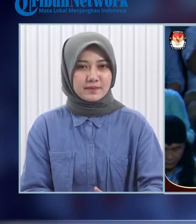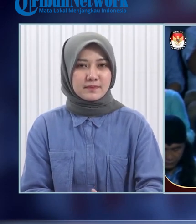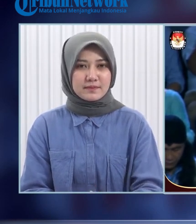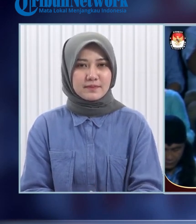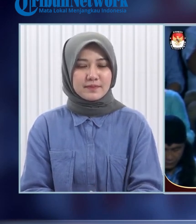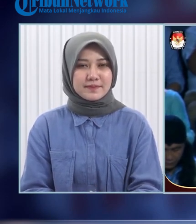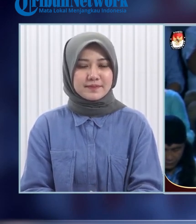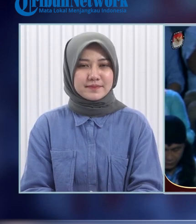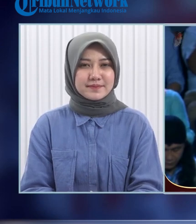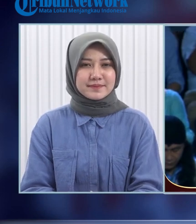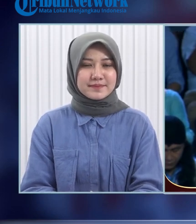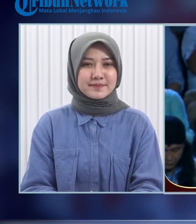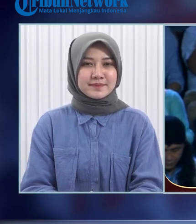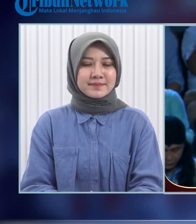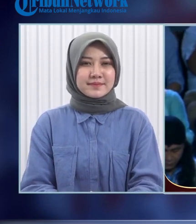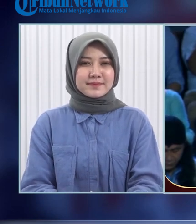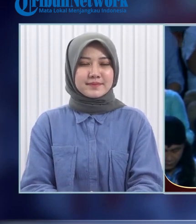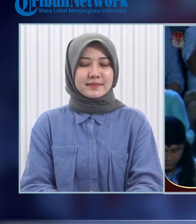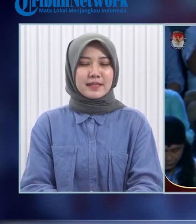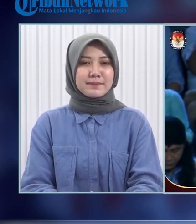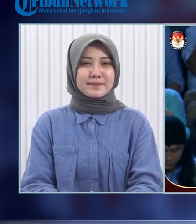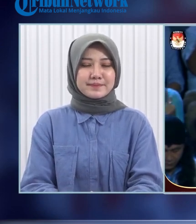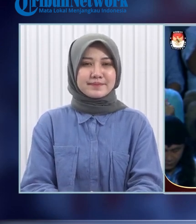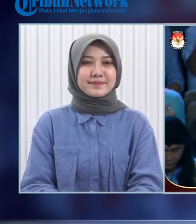Januari. 22 Desember kan isunya soal ekonomi,